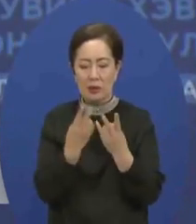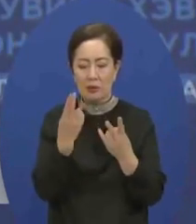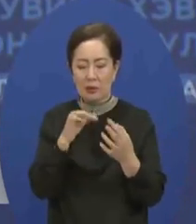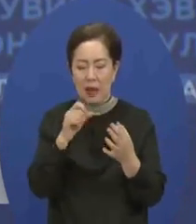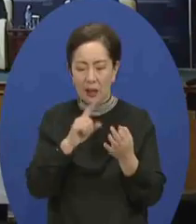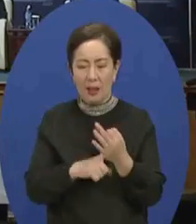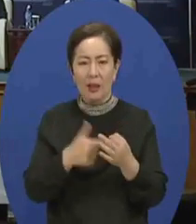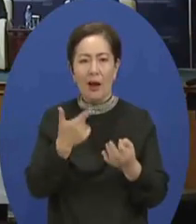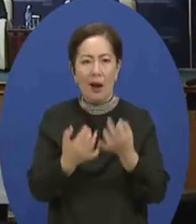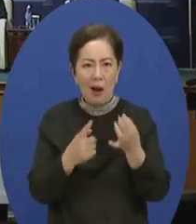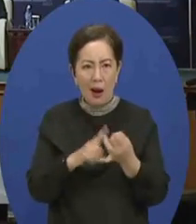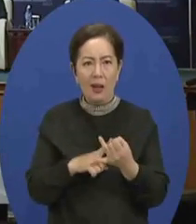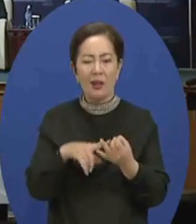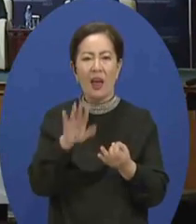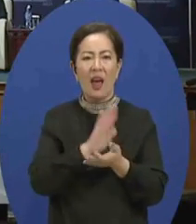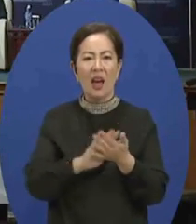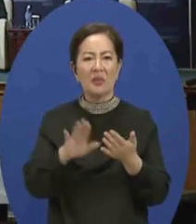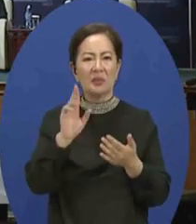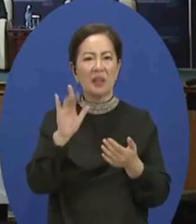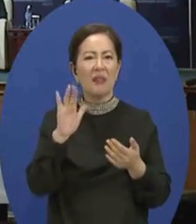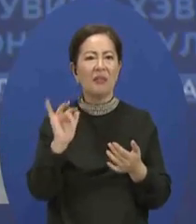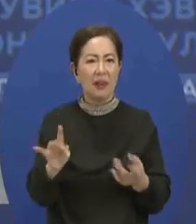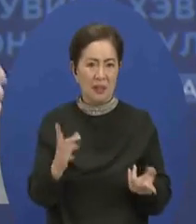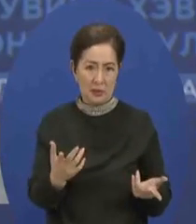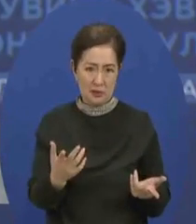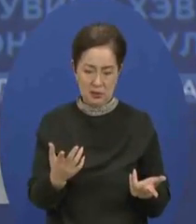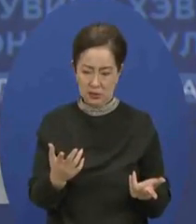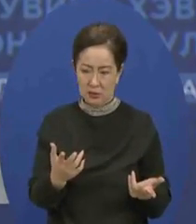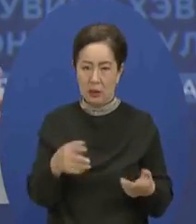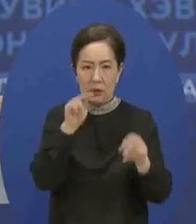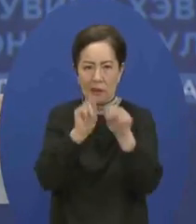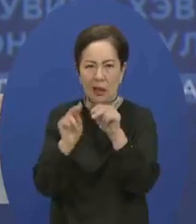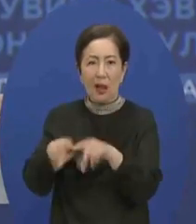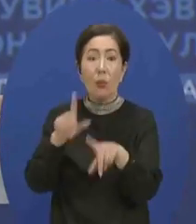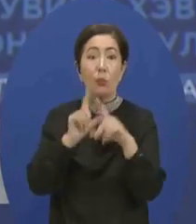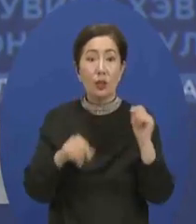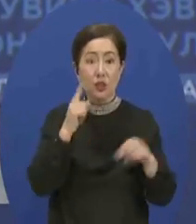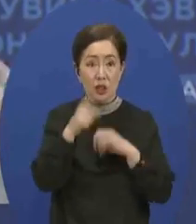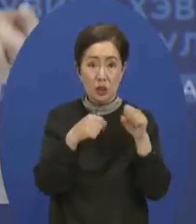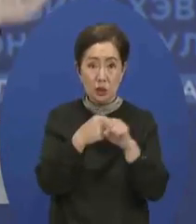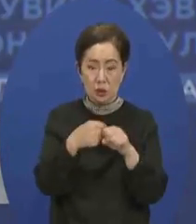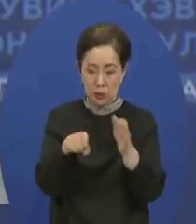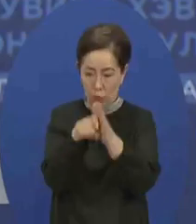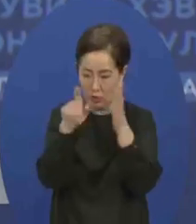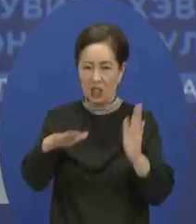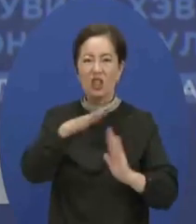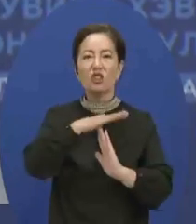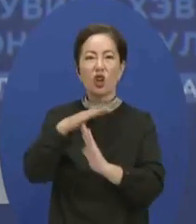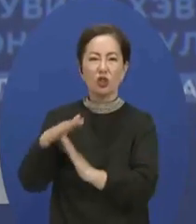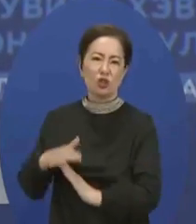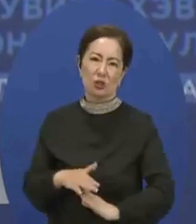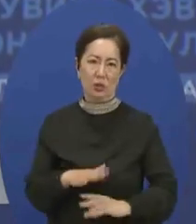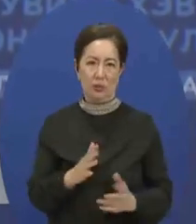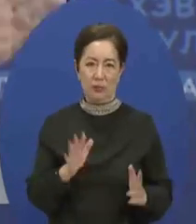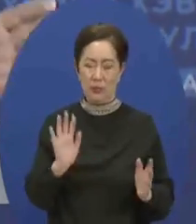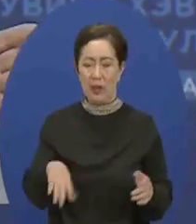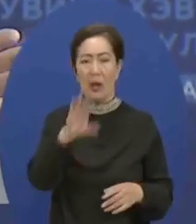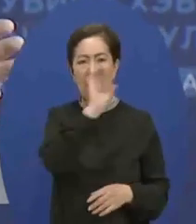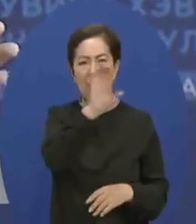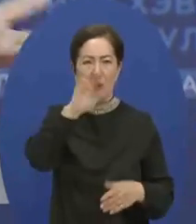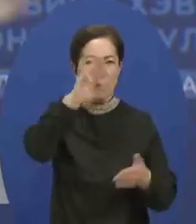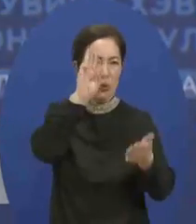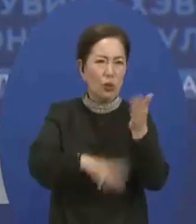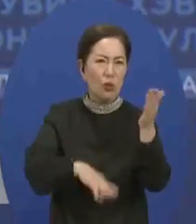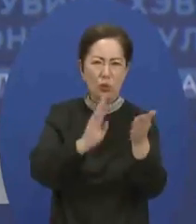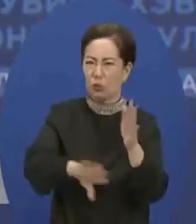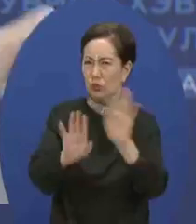ариун цэвэр гээд энийг ерөөсөө нэг жил хагас зогсооч. Хоёрдугаар нь бид 21-22-нд аж ахуйн нэгжүүдэд ямар нэгэн торгууль хүү